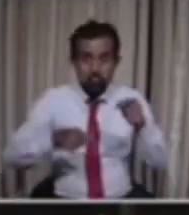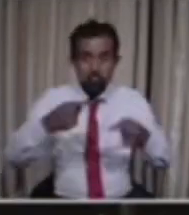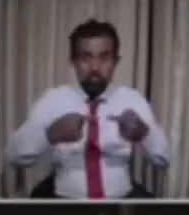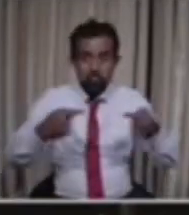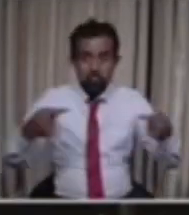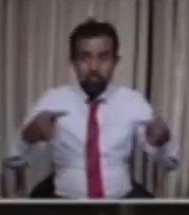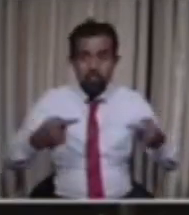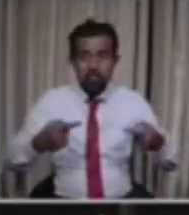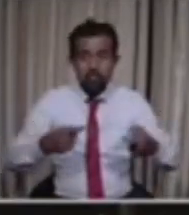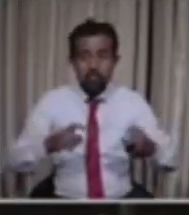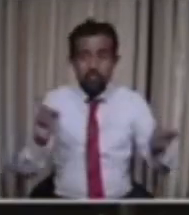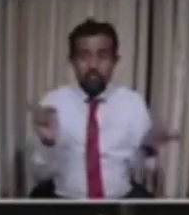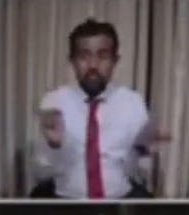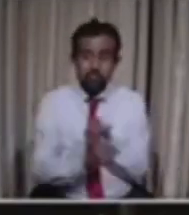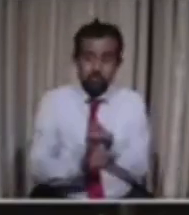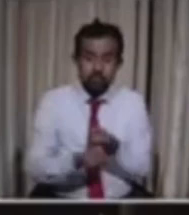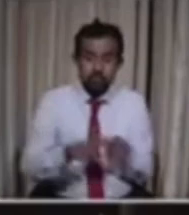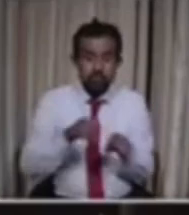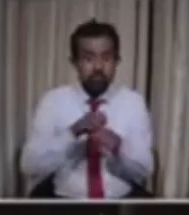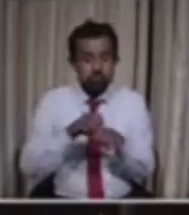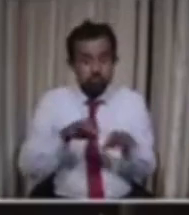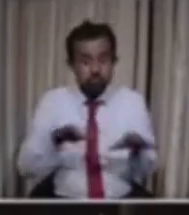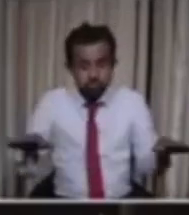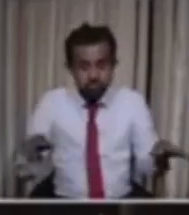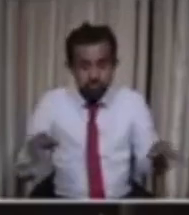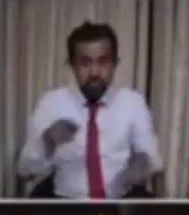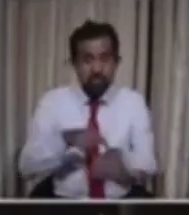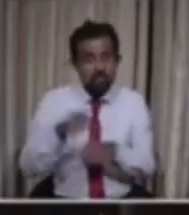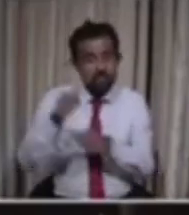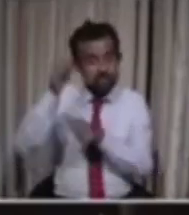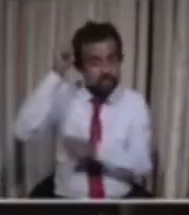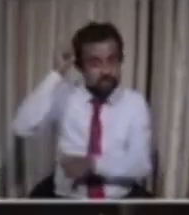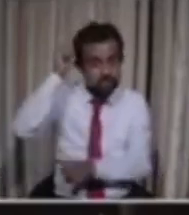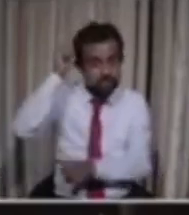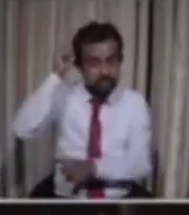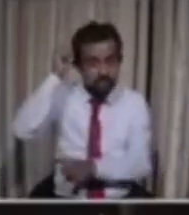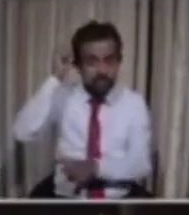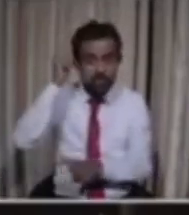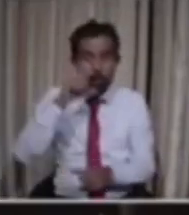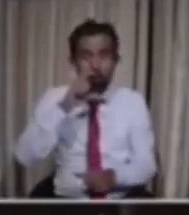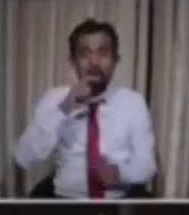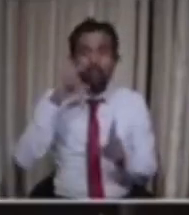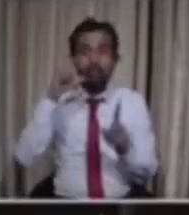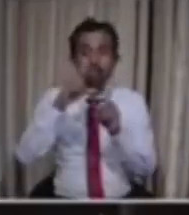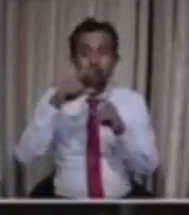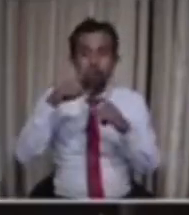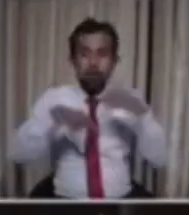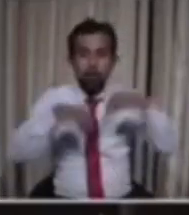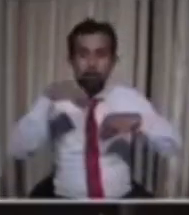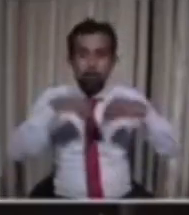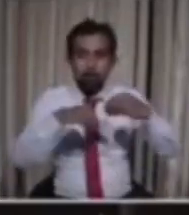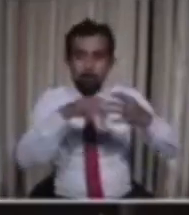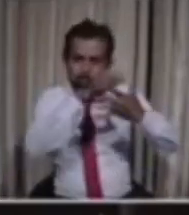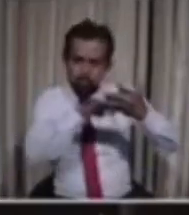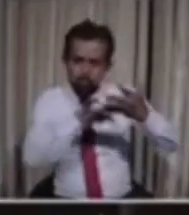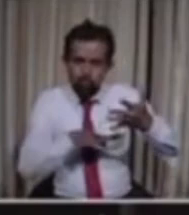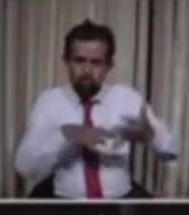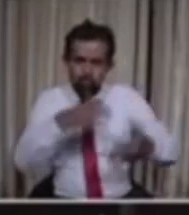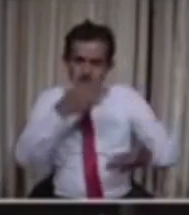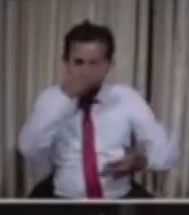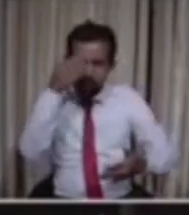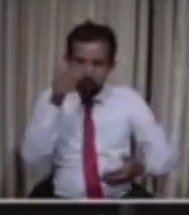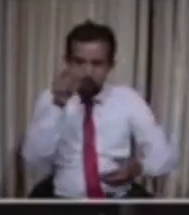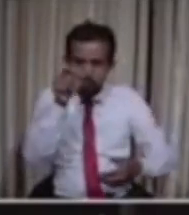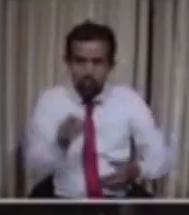குறிப்பாக கொழும்பு மாவட்டத்திலே வாக்காளர் பட்டியலின் அடிப்படையிலே தமிழர்களுடைய வீடுகள் இனங்காணப்பட்டு தமிழர்களுடைய